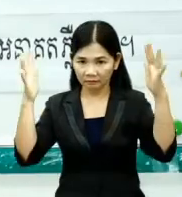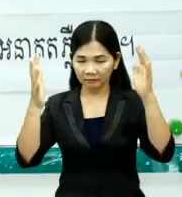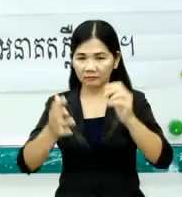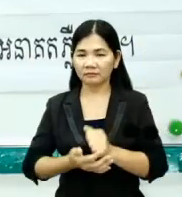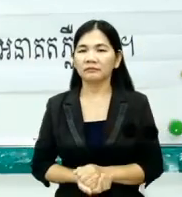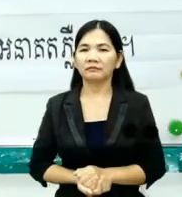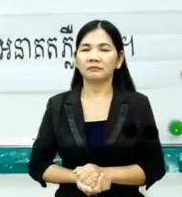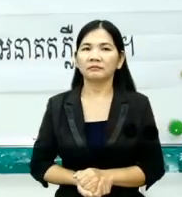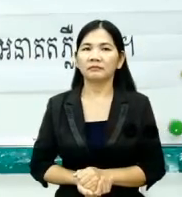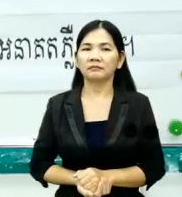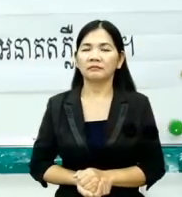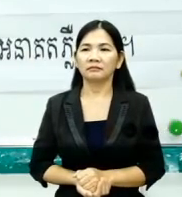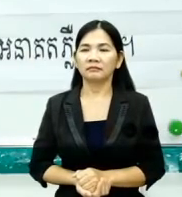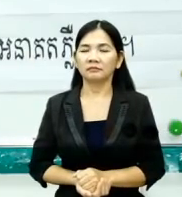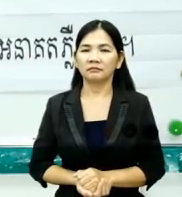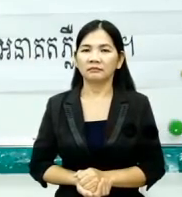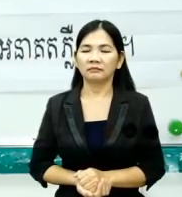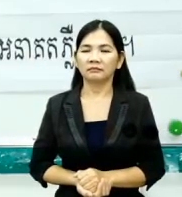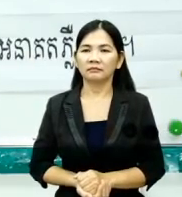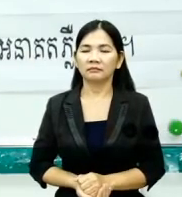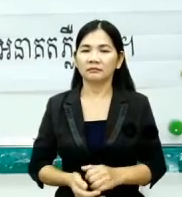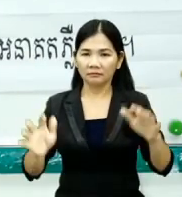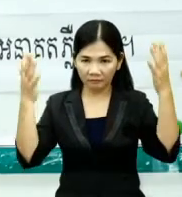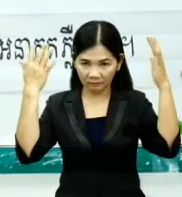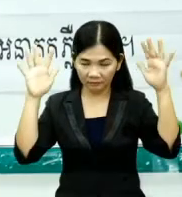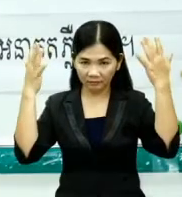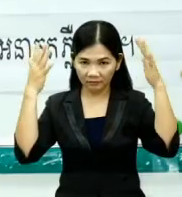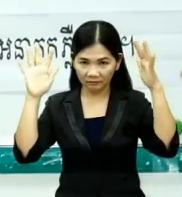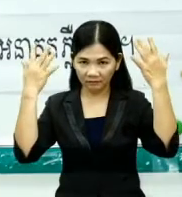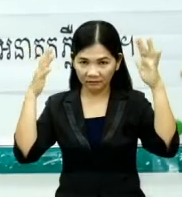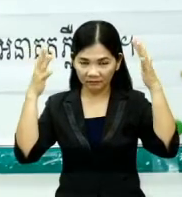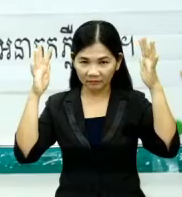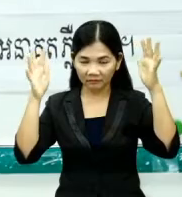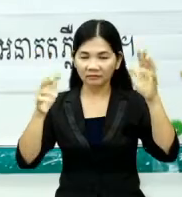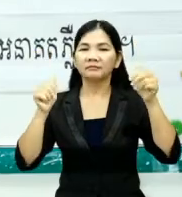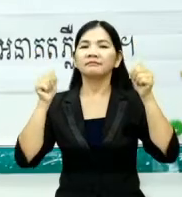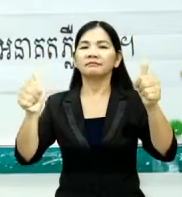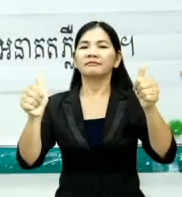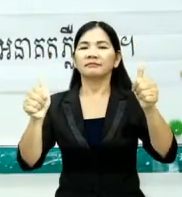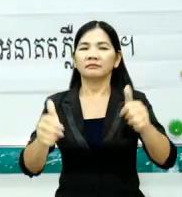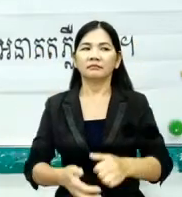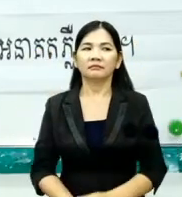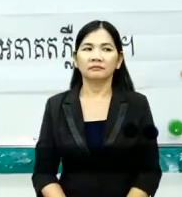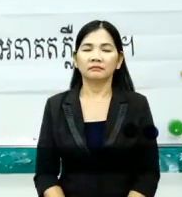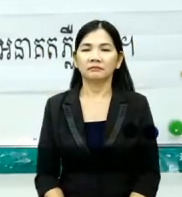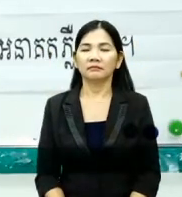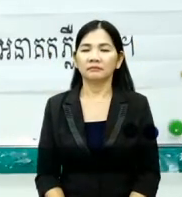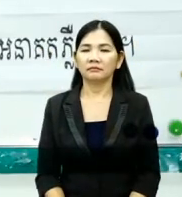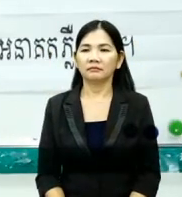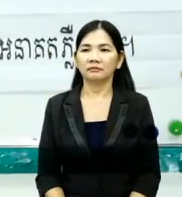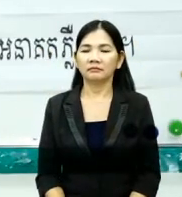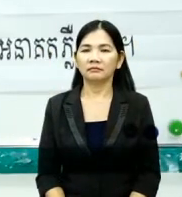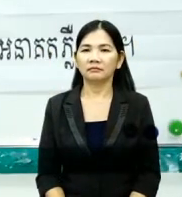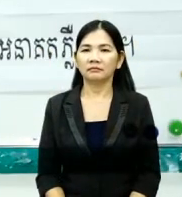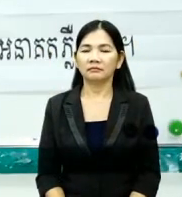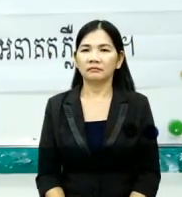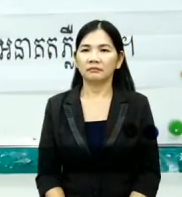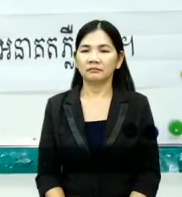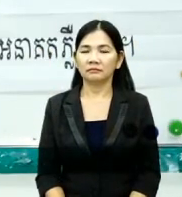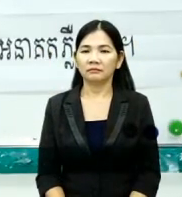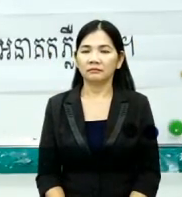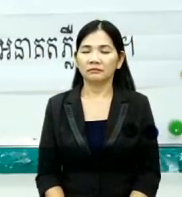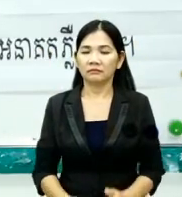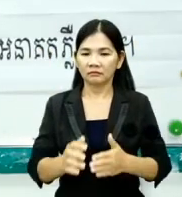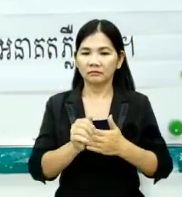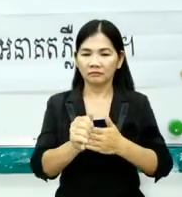cơ bằng tay sân á ta dừng tẹt đại ở cha mùi tí bấy ở cha chà đại nệ cứ